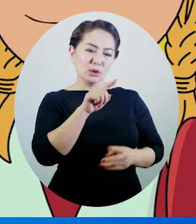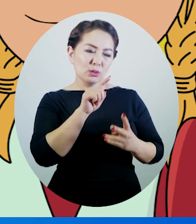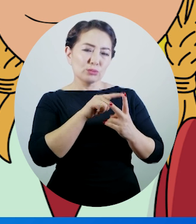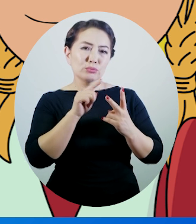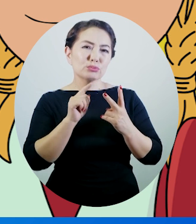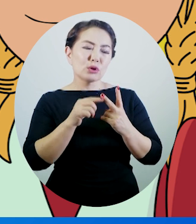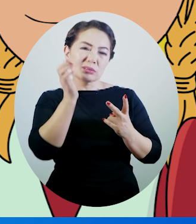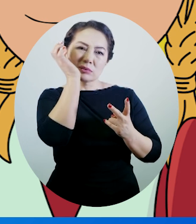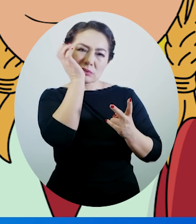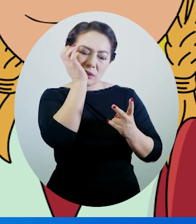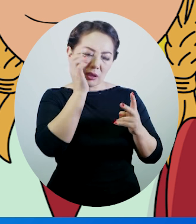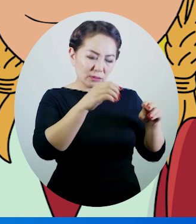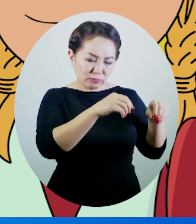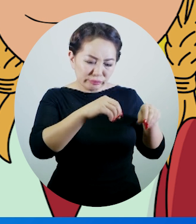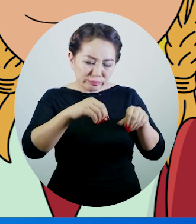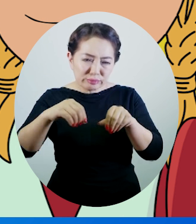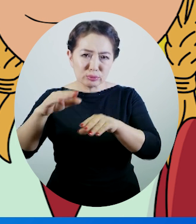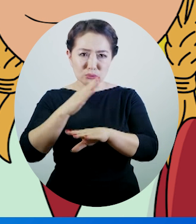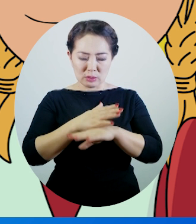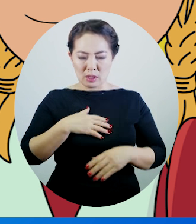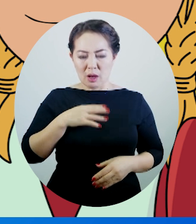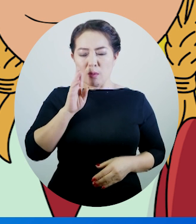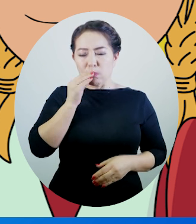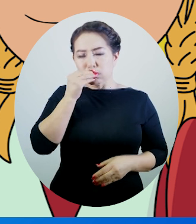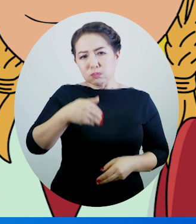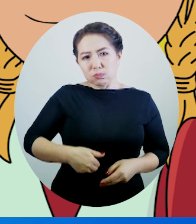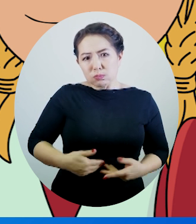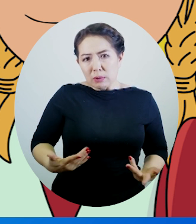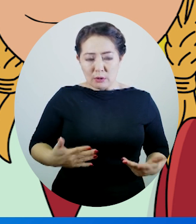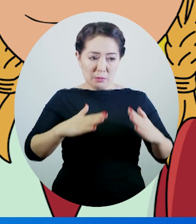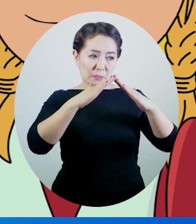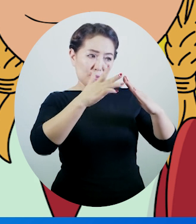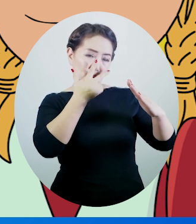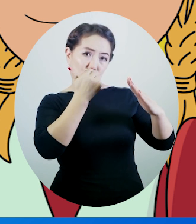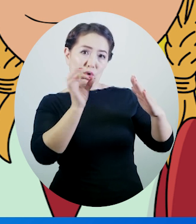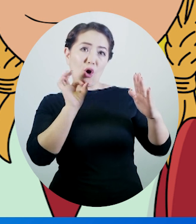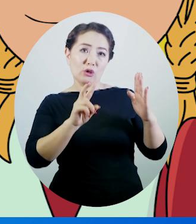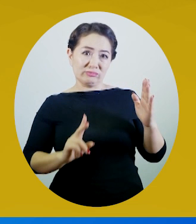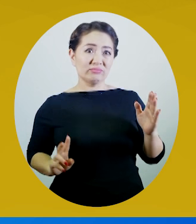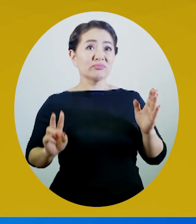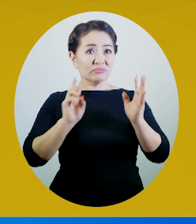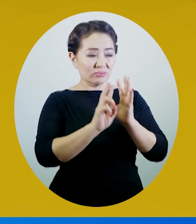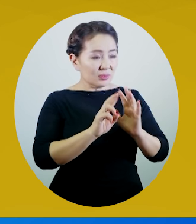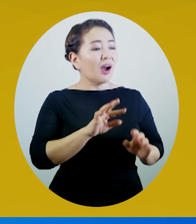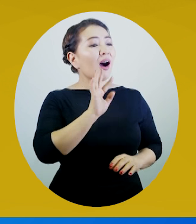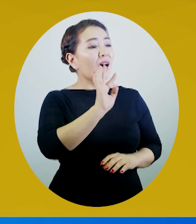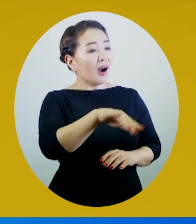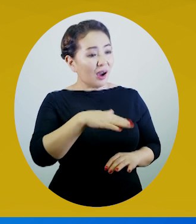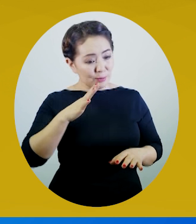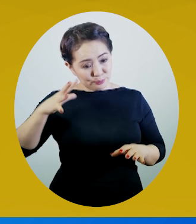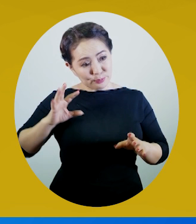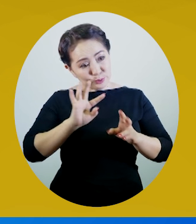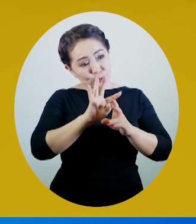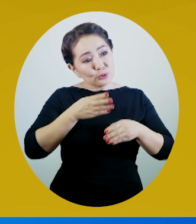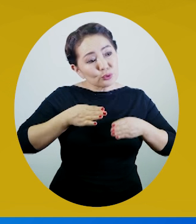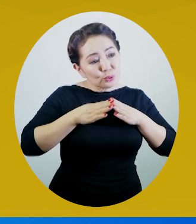Бид хоёр авч явсан толгоо үүрүүлчихсэн болохоор идэх зүйлгүй их үлсэж яваад энэ байшинг оллоо. Бид нар та хоёрт